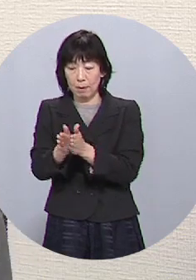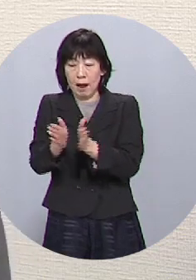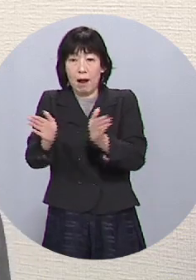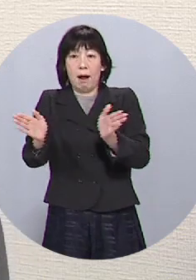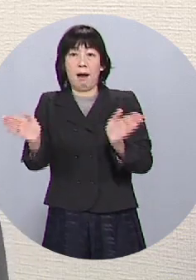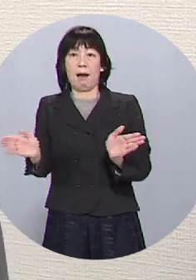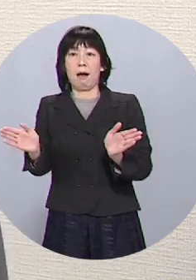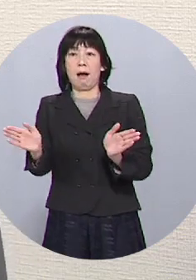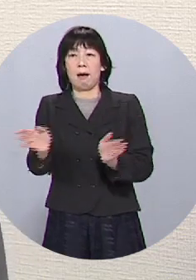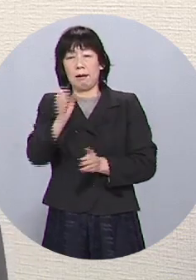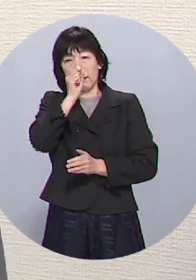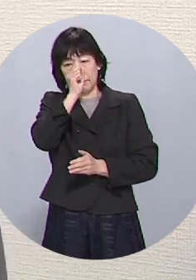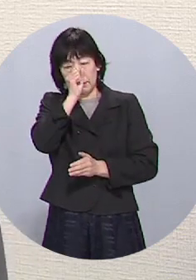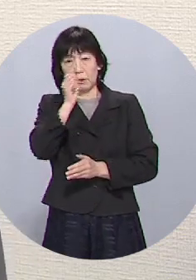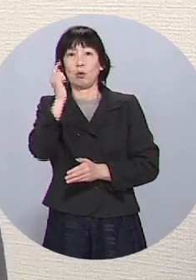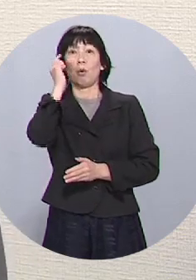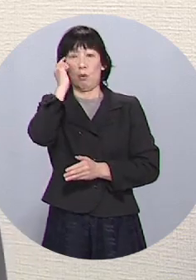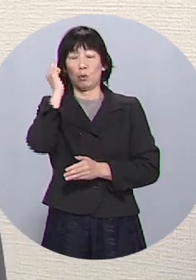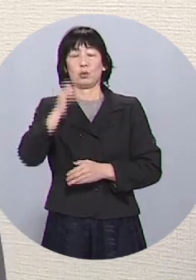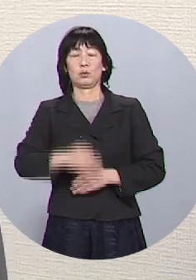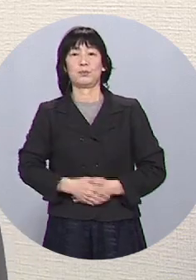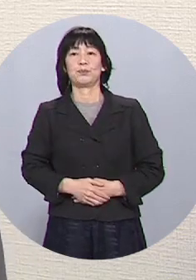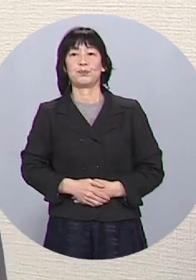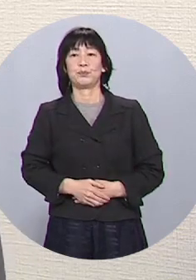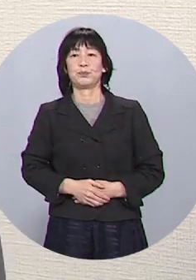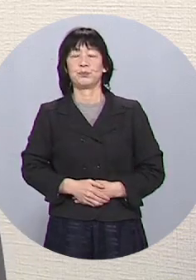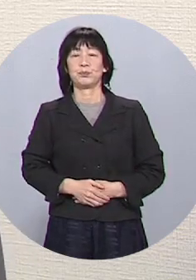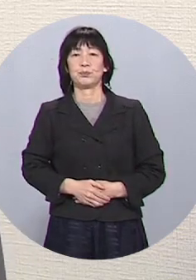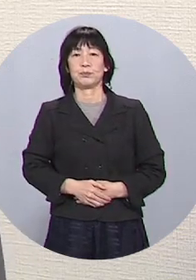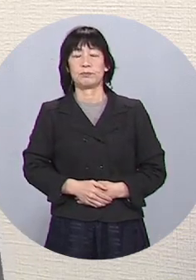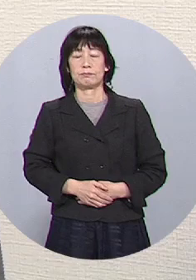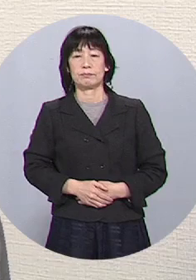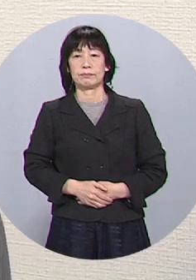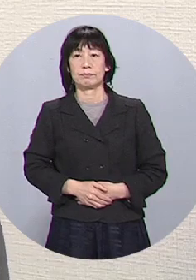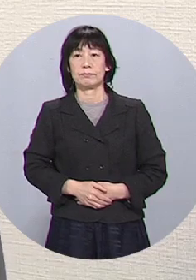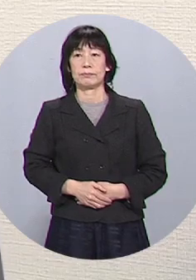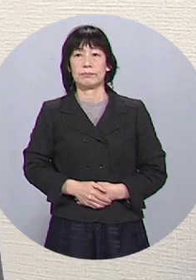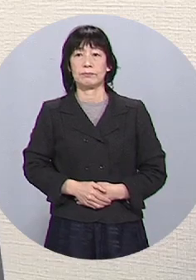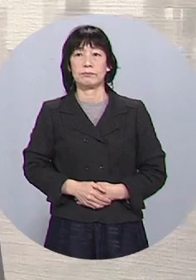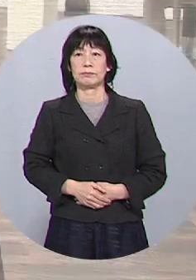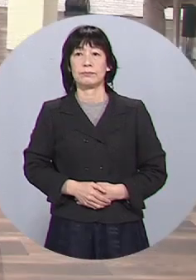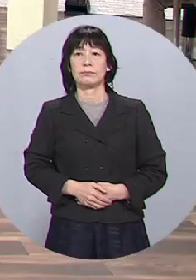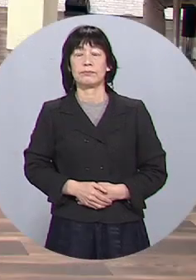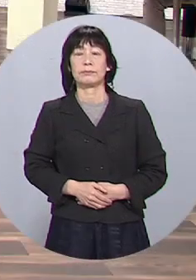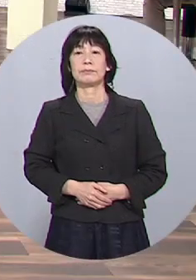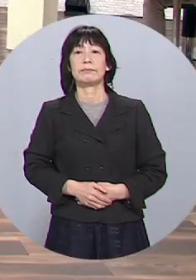でも増えていったらいいなというふうに感じています。